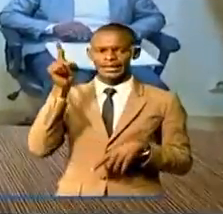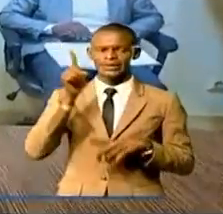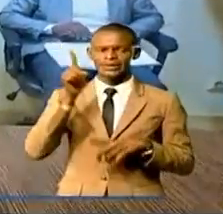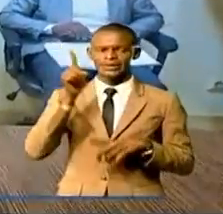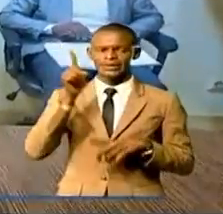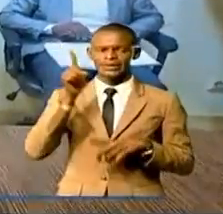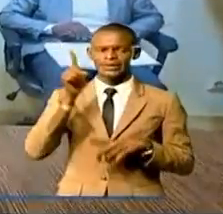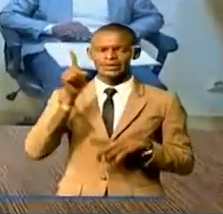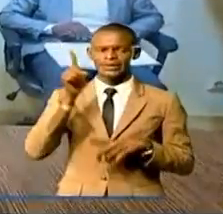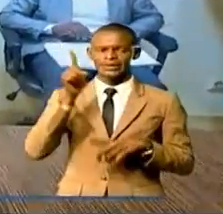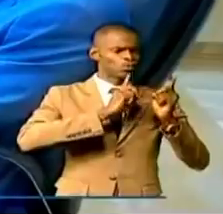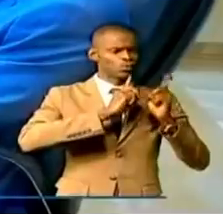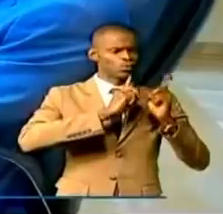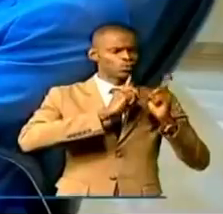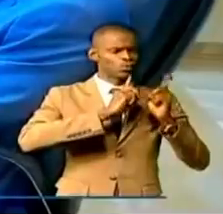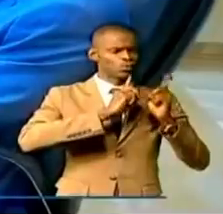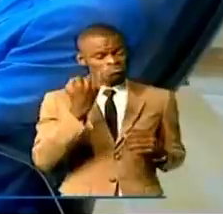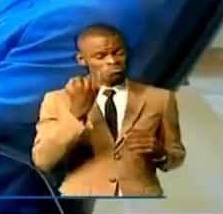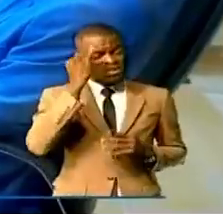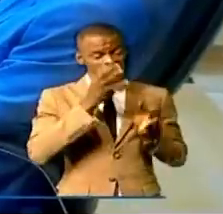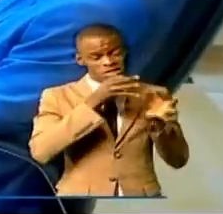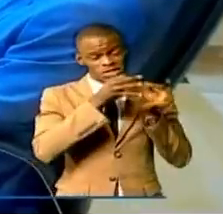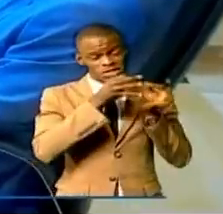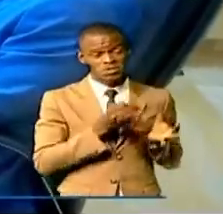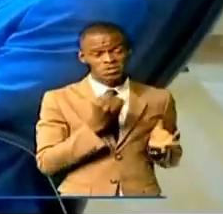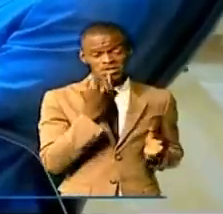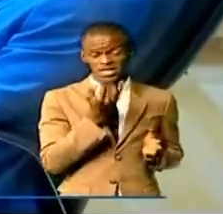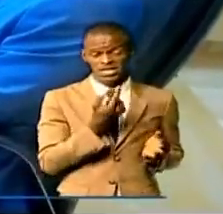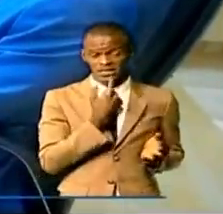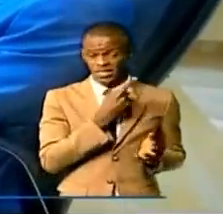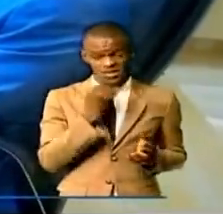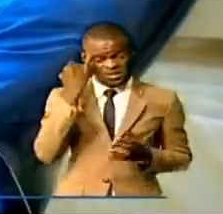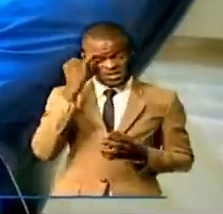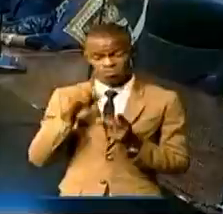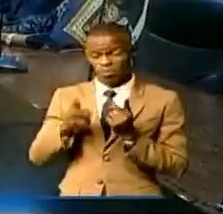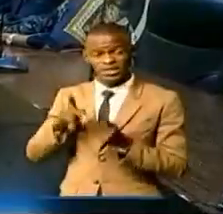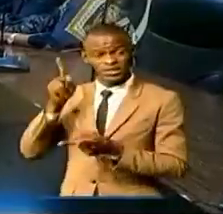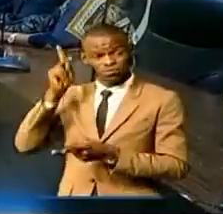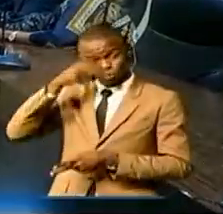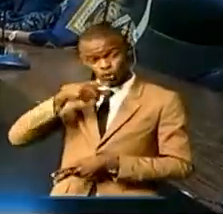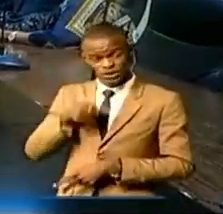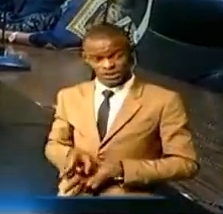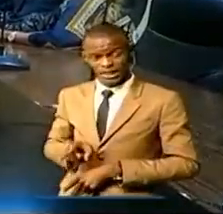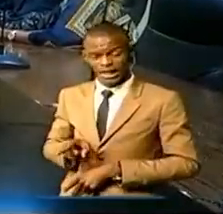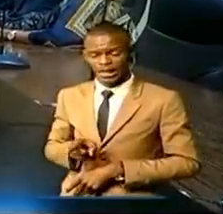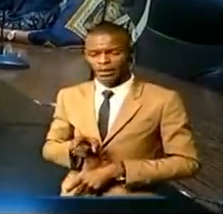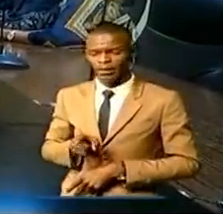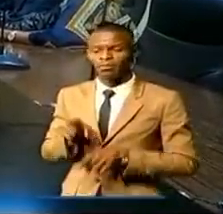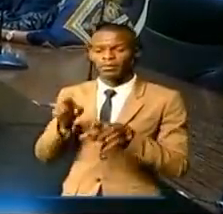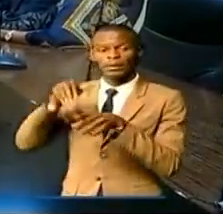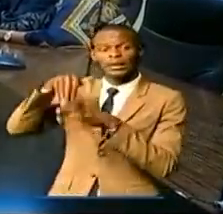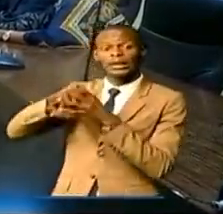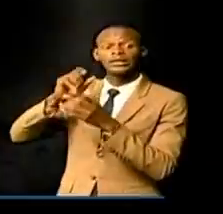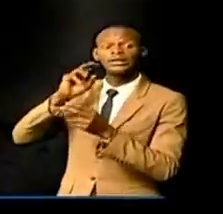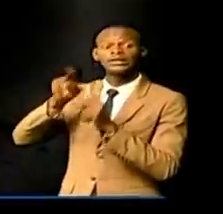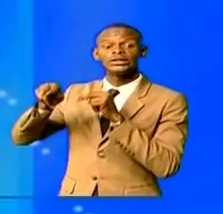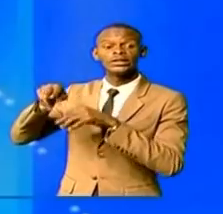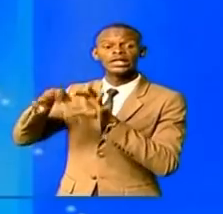a expliqué au vice-gouverneur l'idéologie de ses partis membres de l'Union sacrée qui sera bientôt implantée au